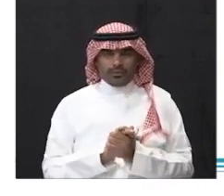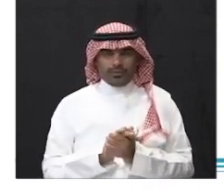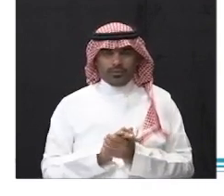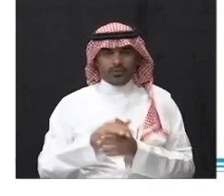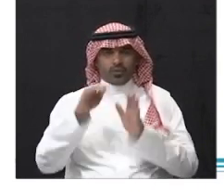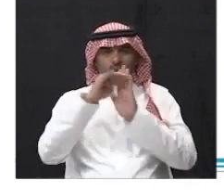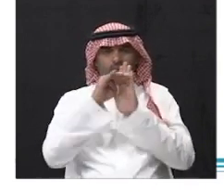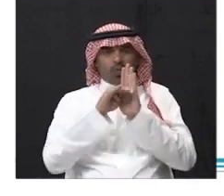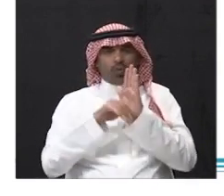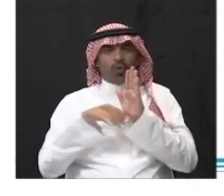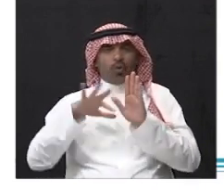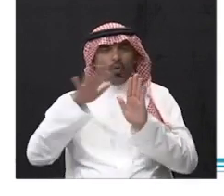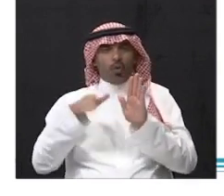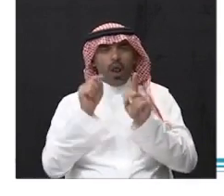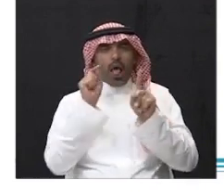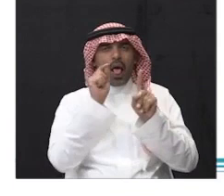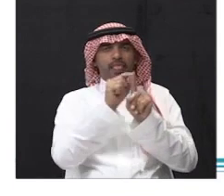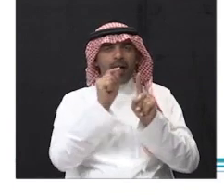العربي والإسلامي،